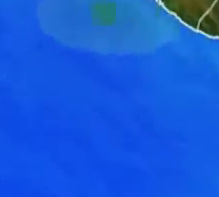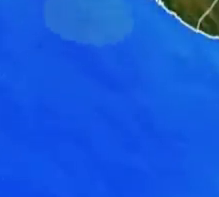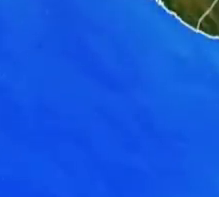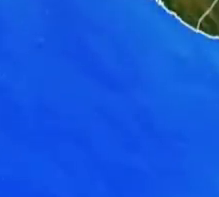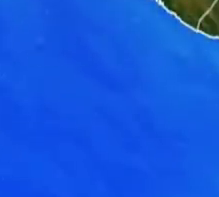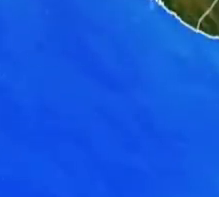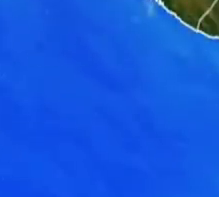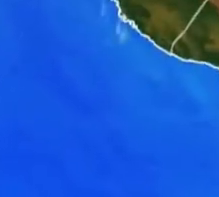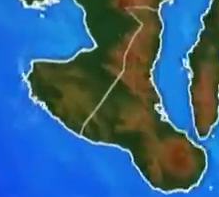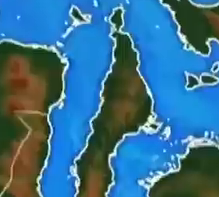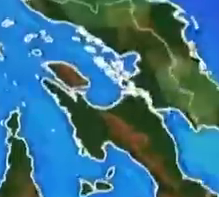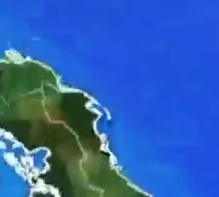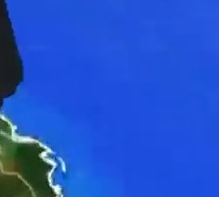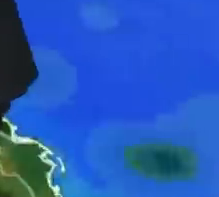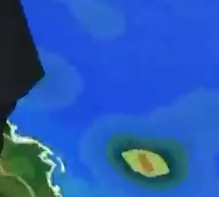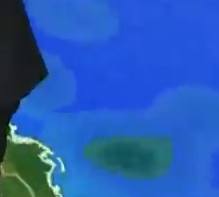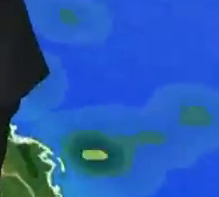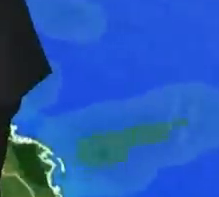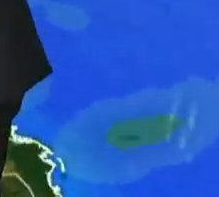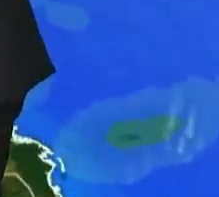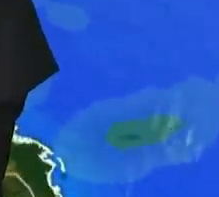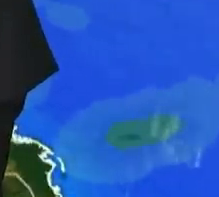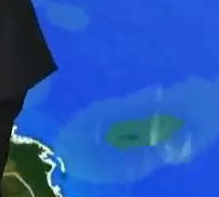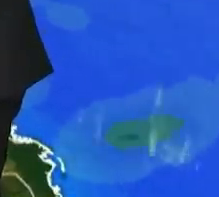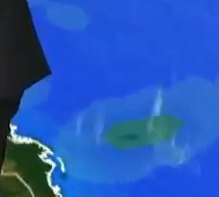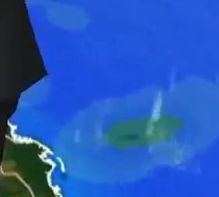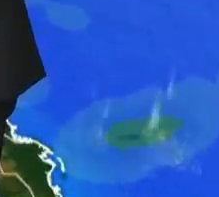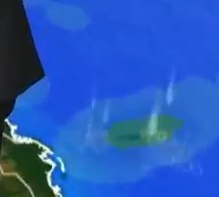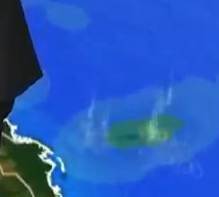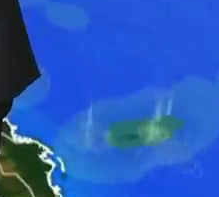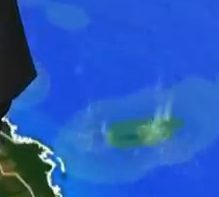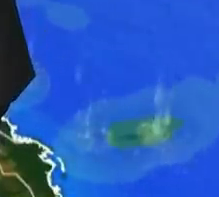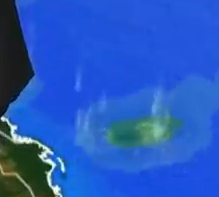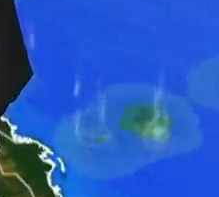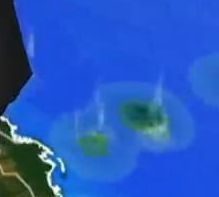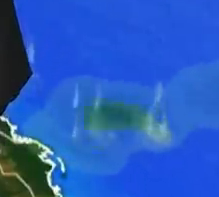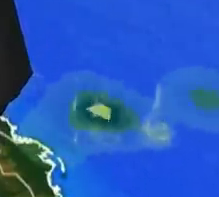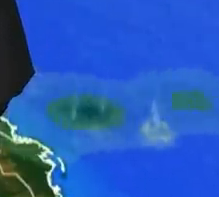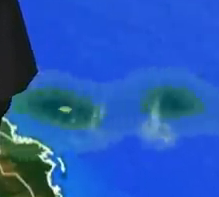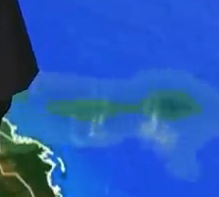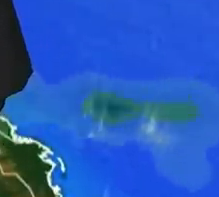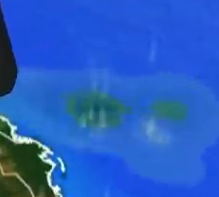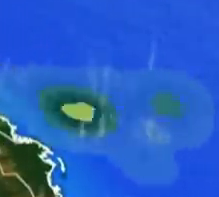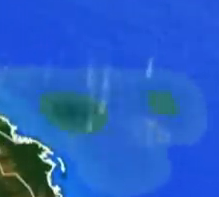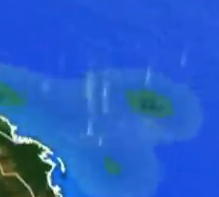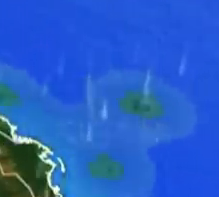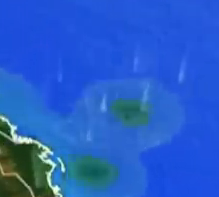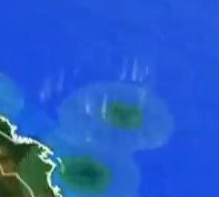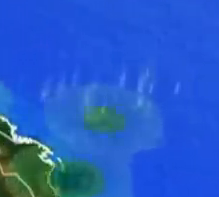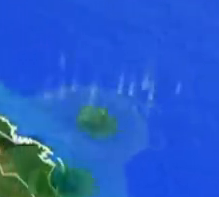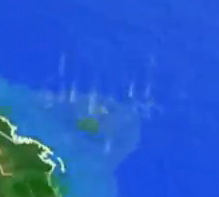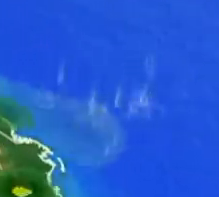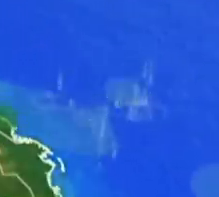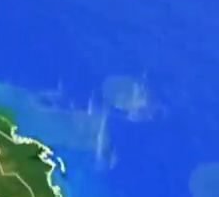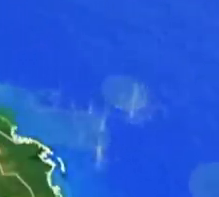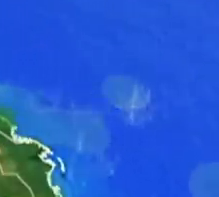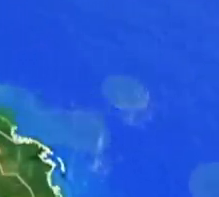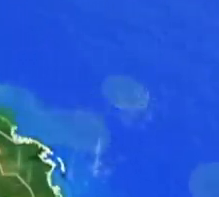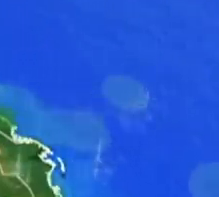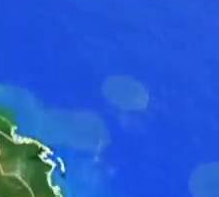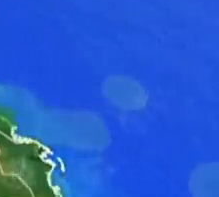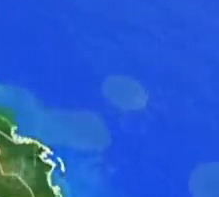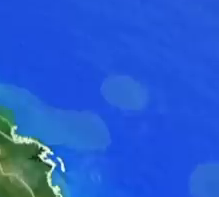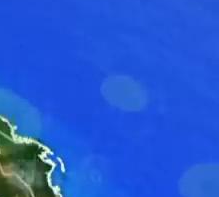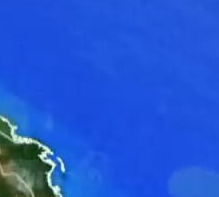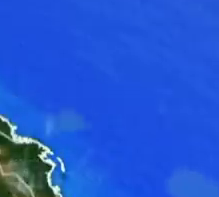Luzon, may ulan sa umaga dito po sa may Sorsogon. Sa tanghali hanggang hapon, may mga pag-ulan sa Camarines Sur, Quezon at Oriental